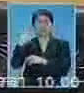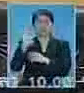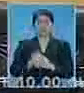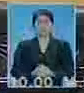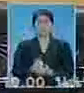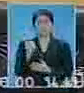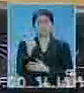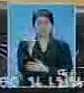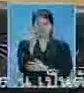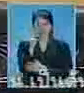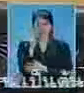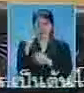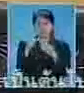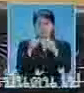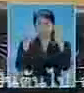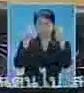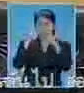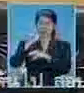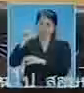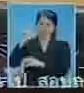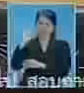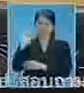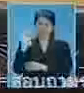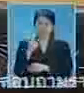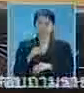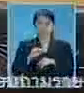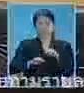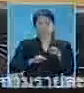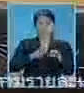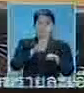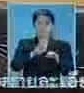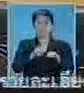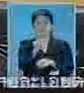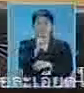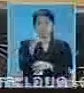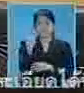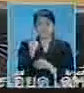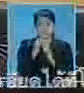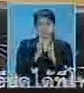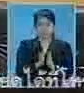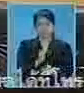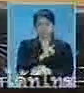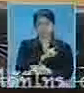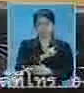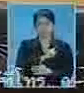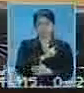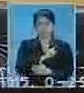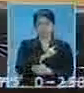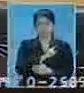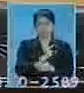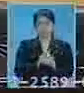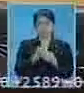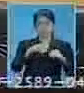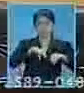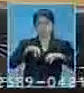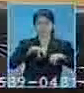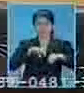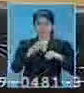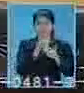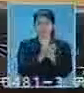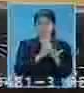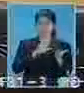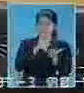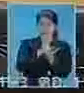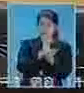ว่านายกรัฐมนตรีเดินไปที่ไหนก็จะมีผู้ที่รับผิดชอบการจัดสรรเม็ดเงินกองสลาก